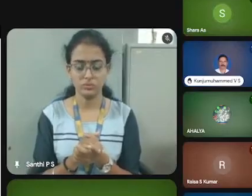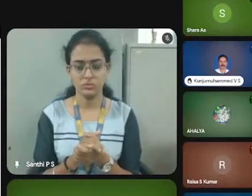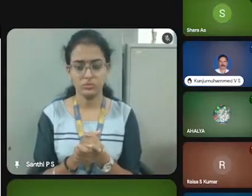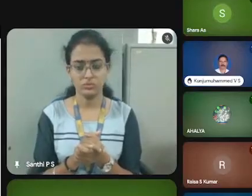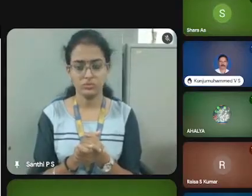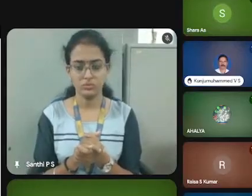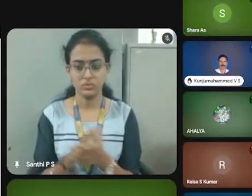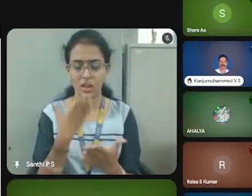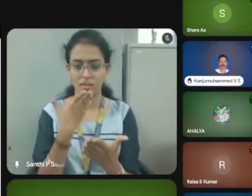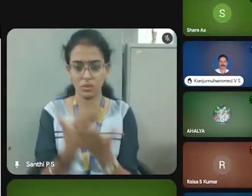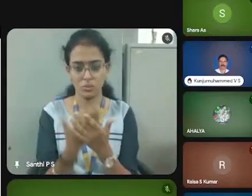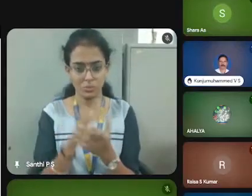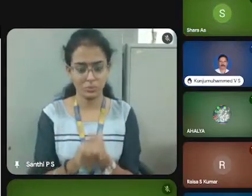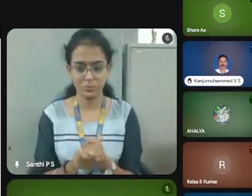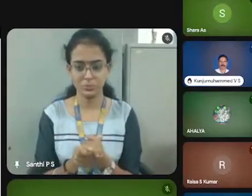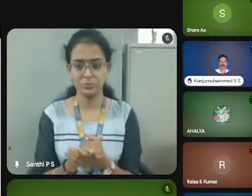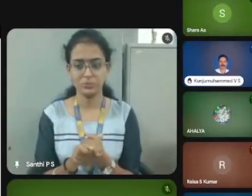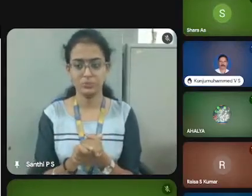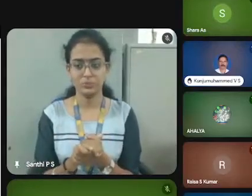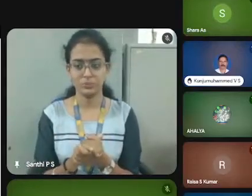താങ്ക് യു മാം.